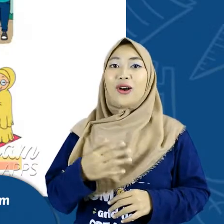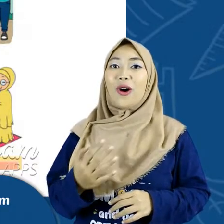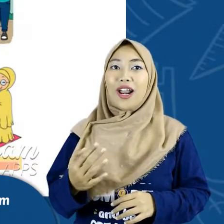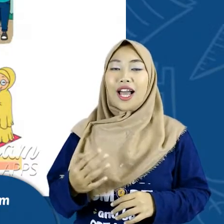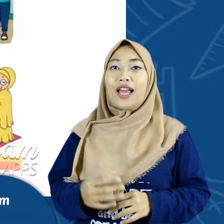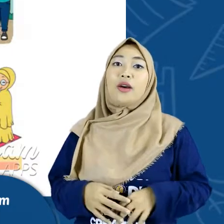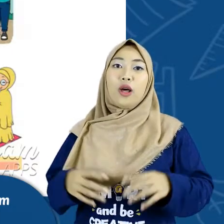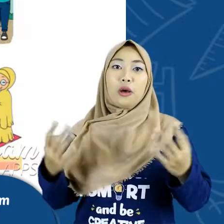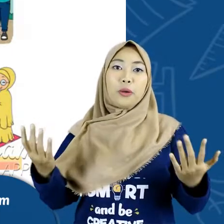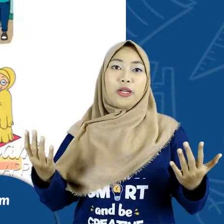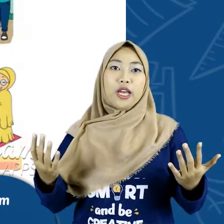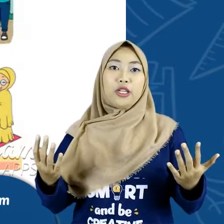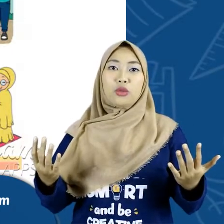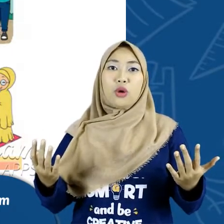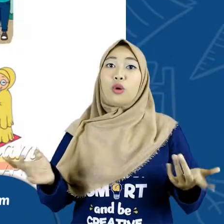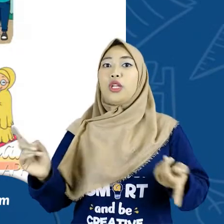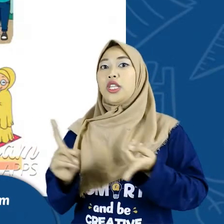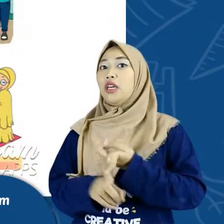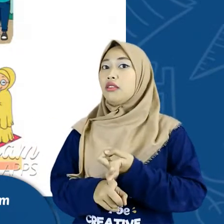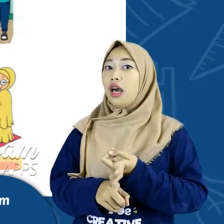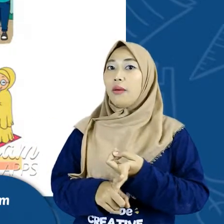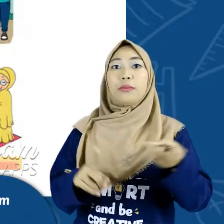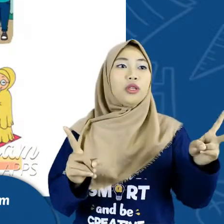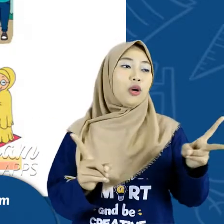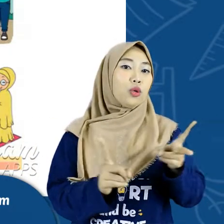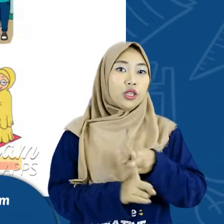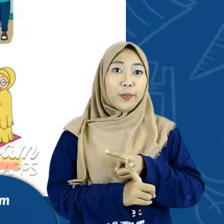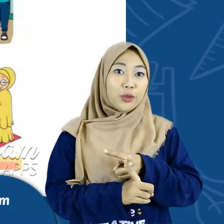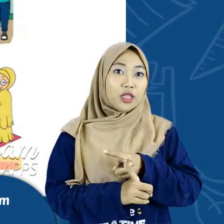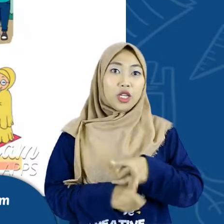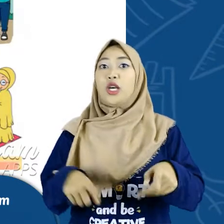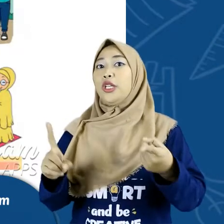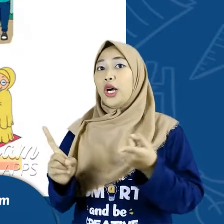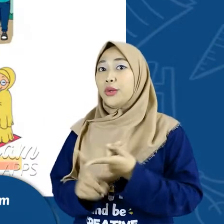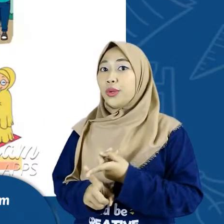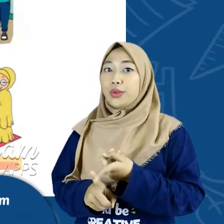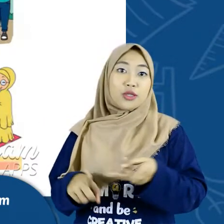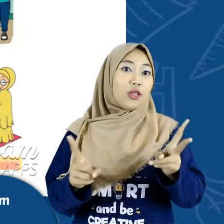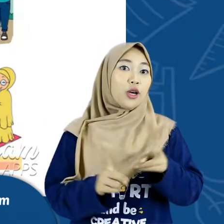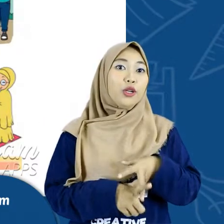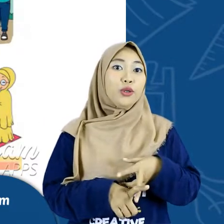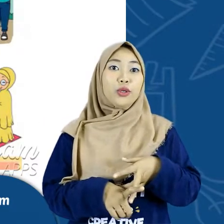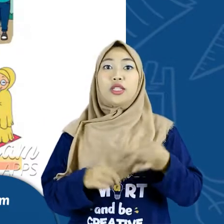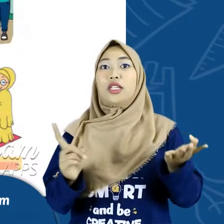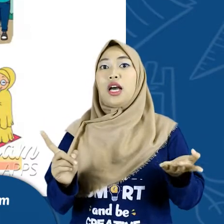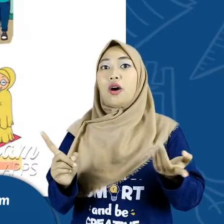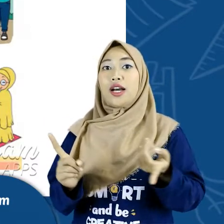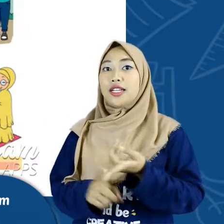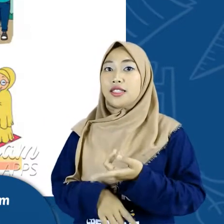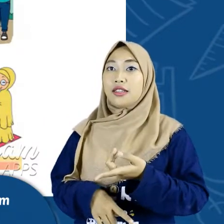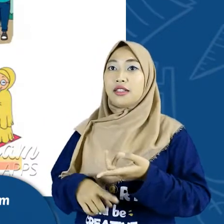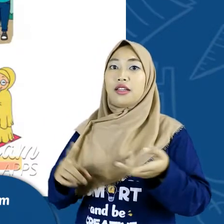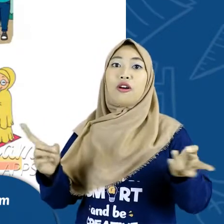di sekolah. Walaupun dia itu kulitnya hitam, dia kulitnya putih, dia kurus, dia gendut, dia